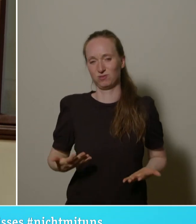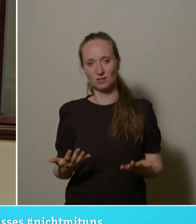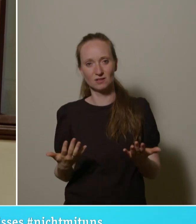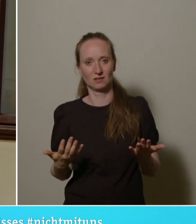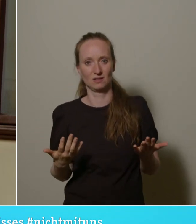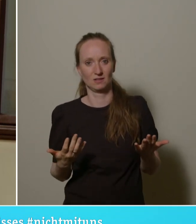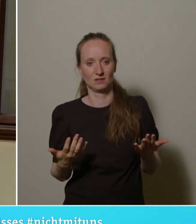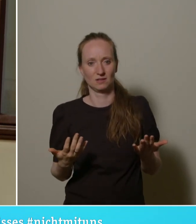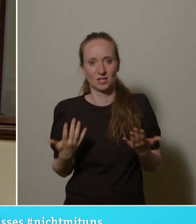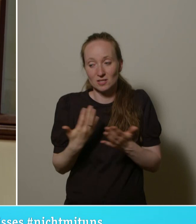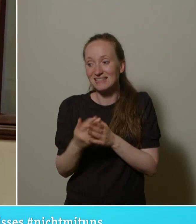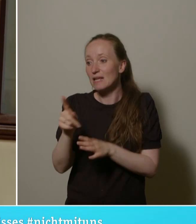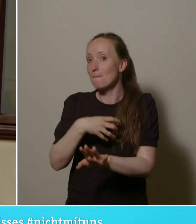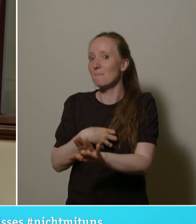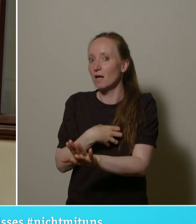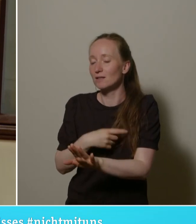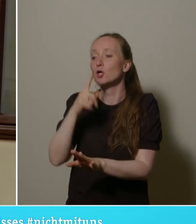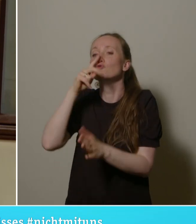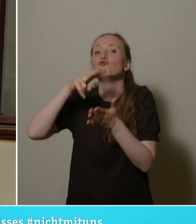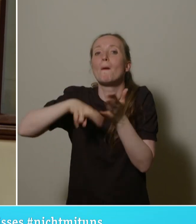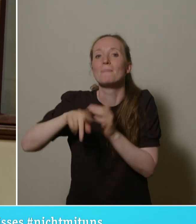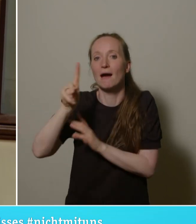Das ist nicht Bayern, das ist Nürnberg. Das ist im Übrigen Franken.